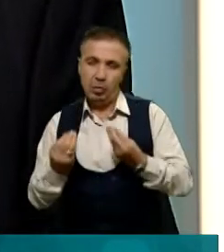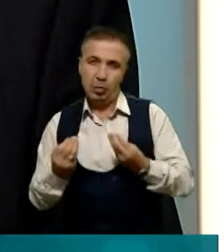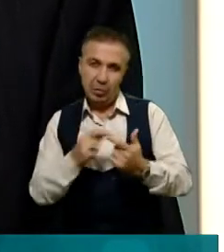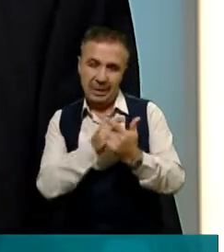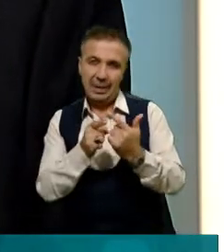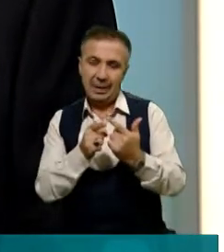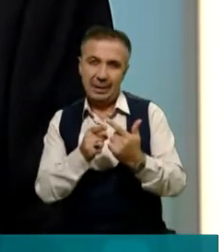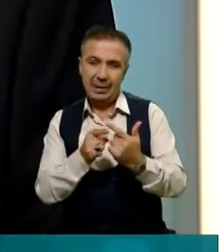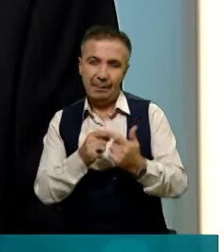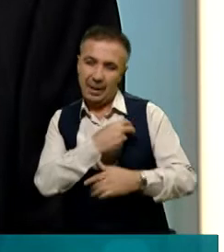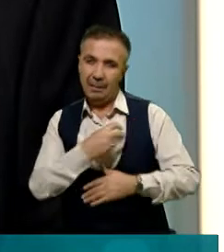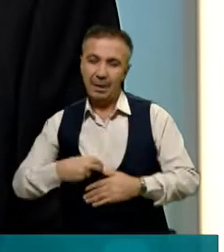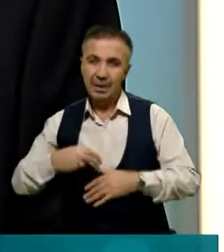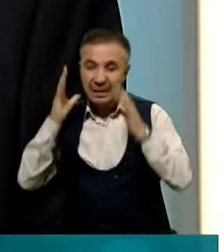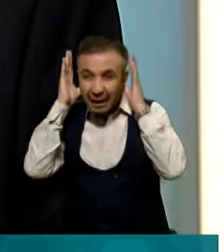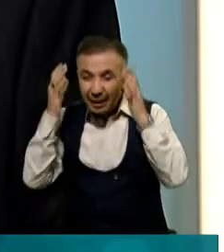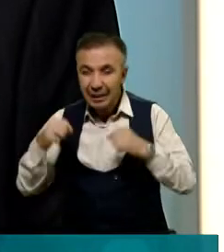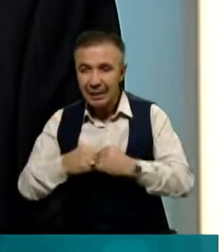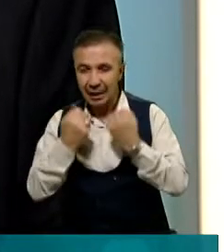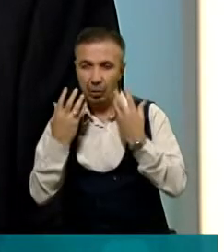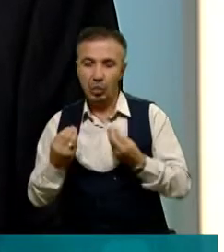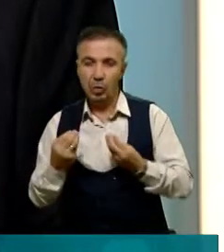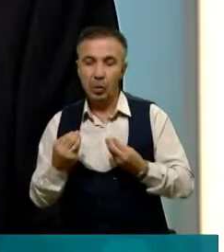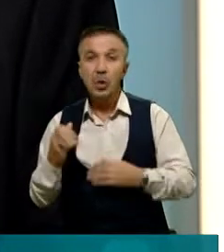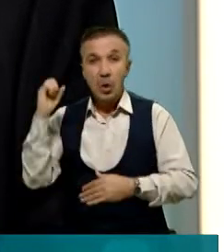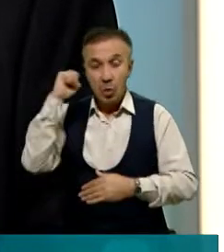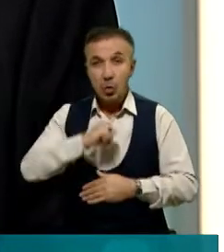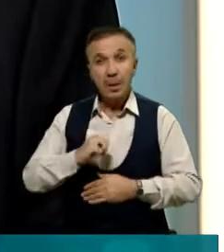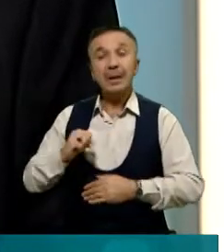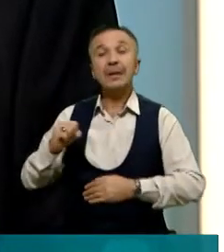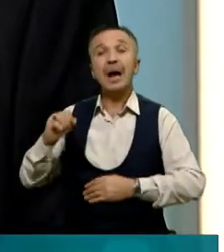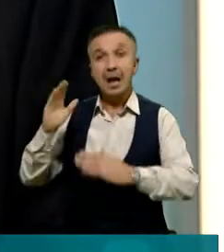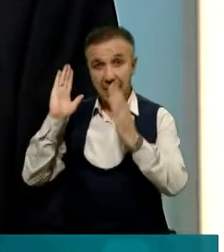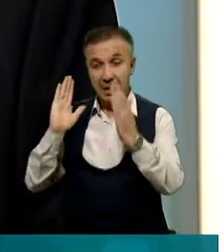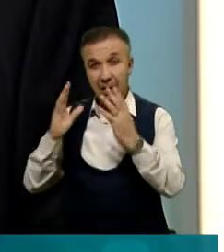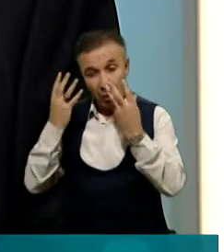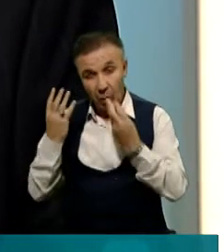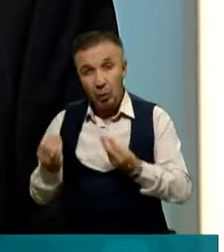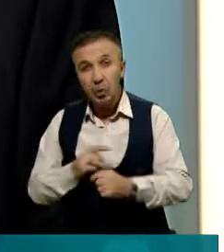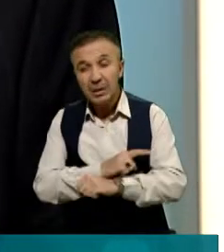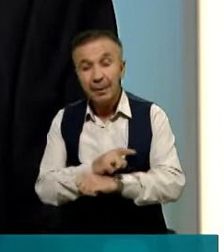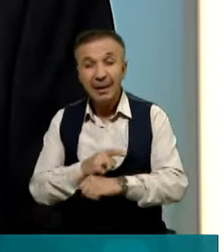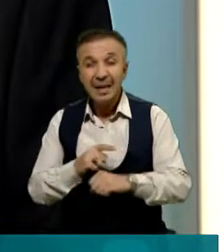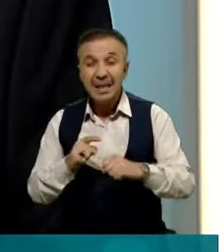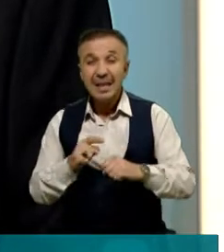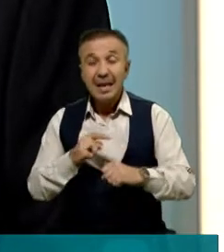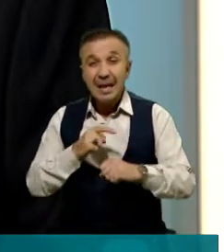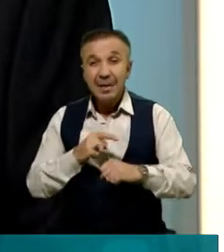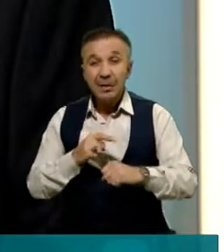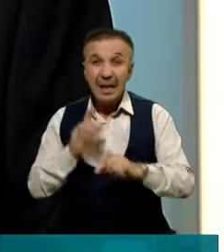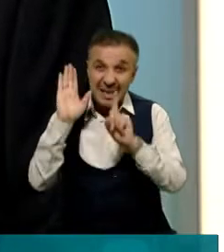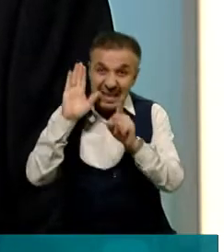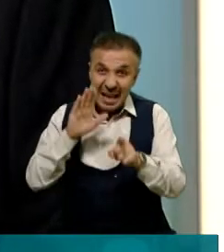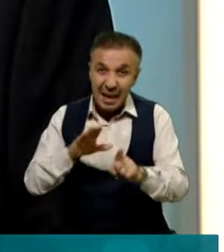namazın terkini düşmanla karşı karşıya olunduğu zaman namazın cemaatle nasıl kılınacağını bir